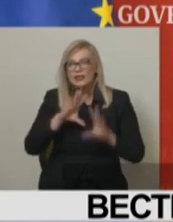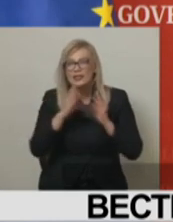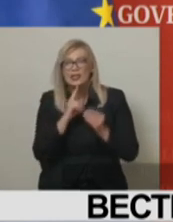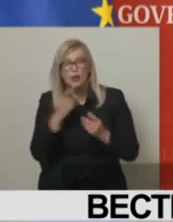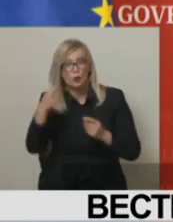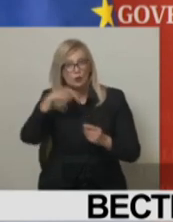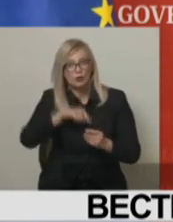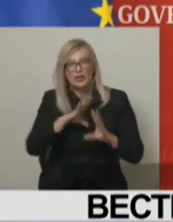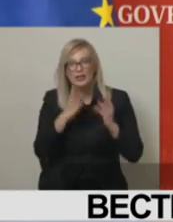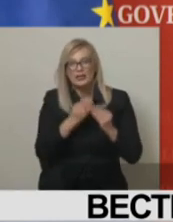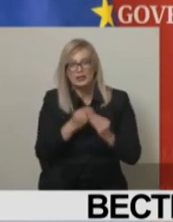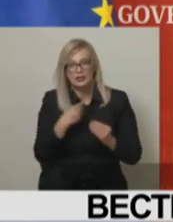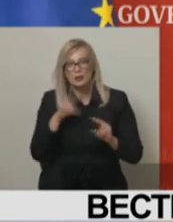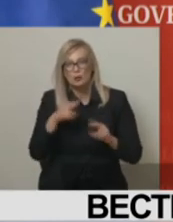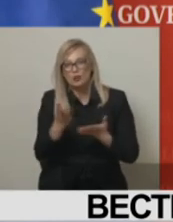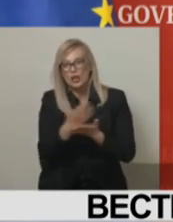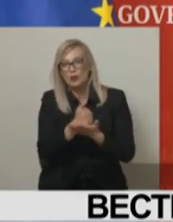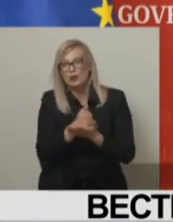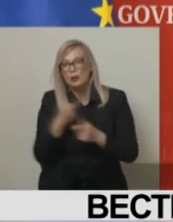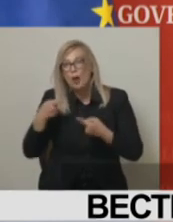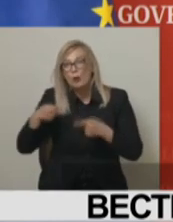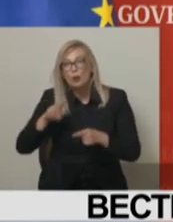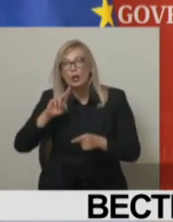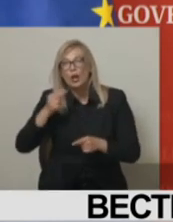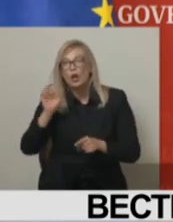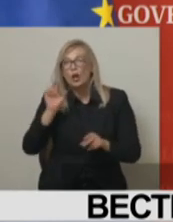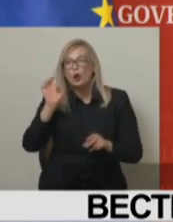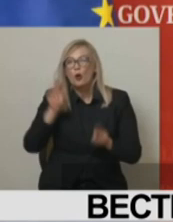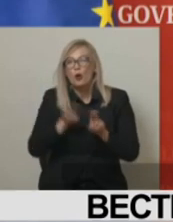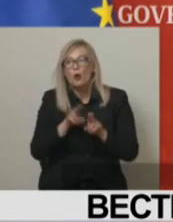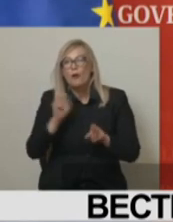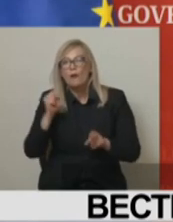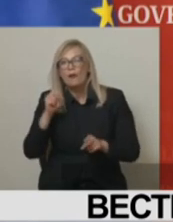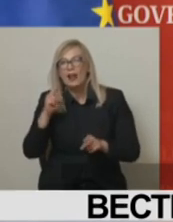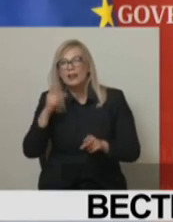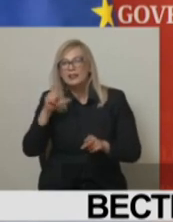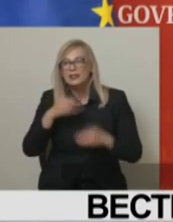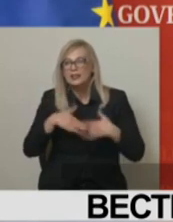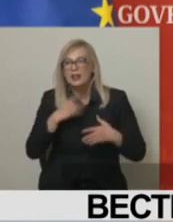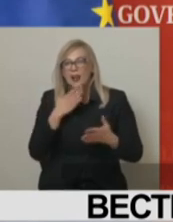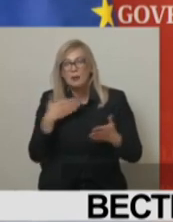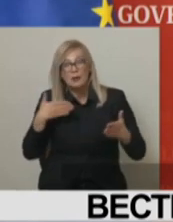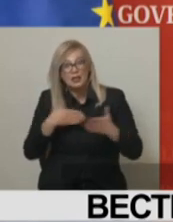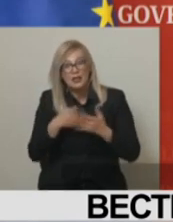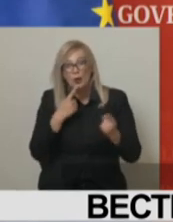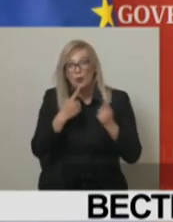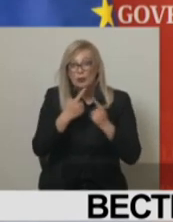доаѓаат, сите ни стојат на располагање. Покрај COVAX системот имаме директно преговори и разговори со